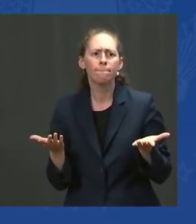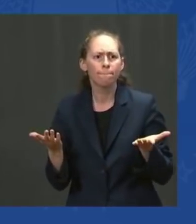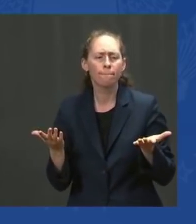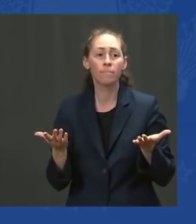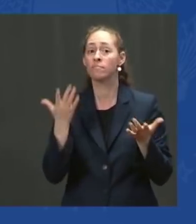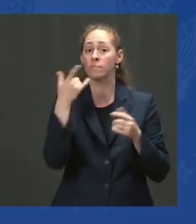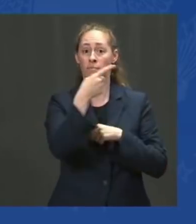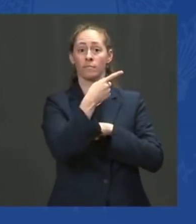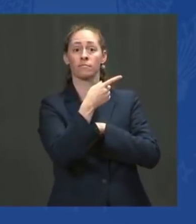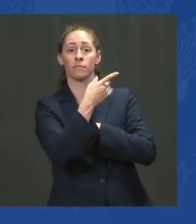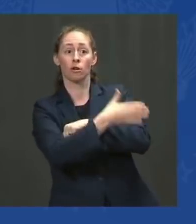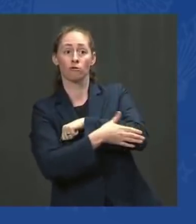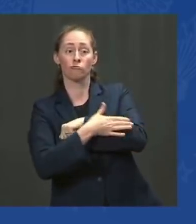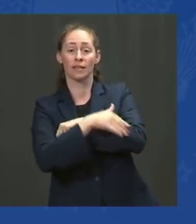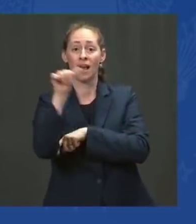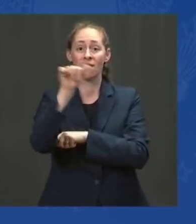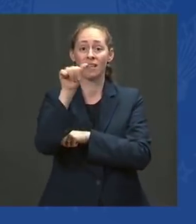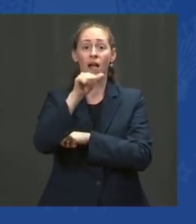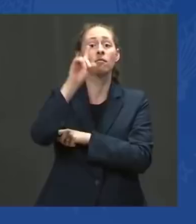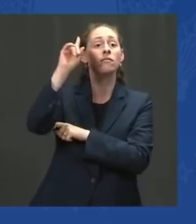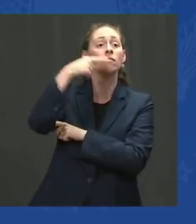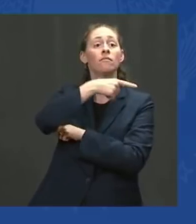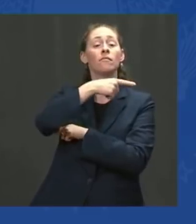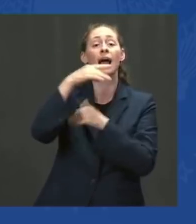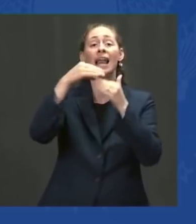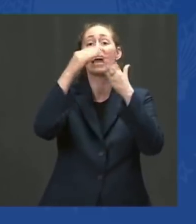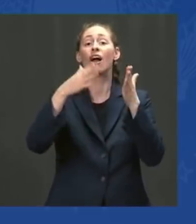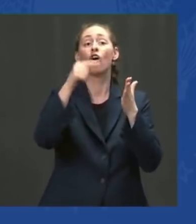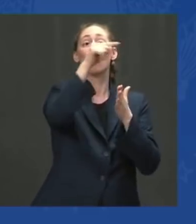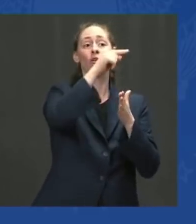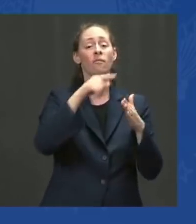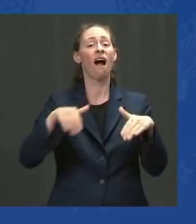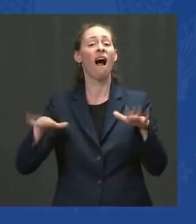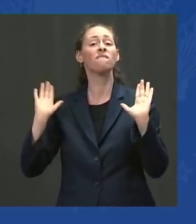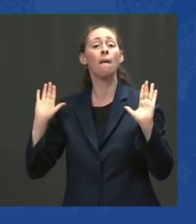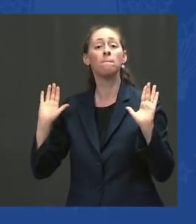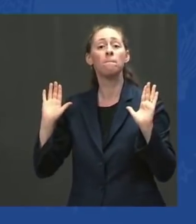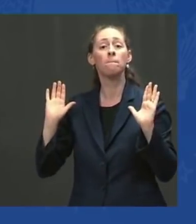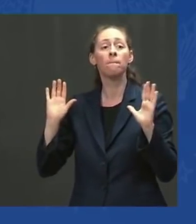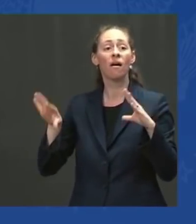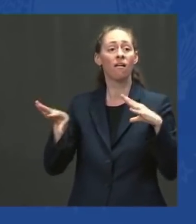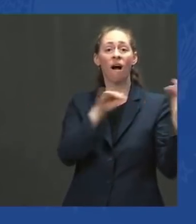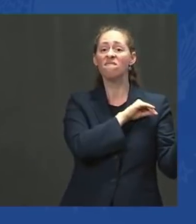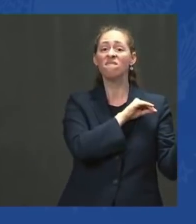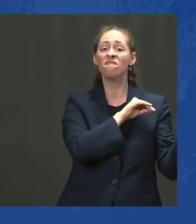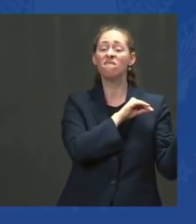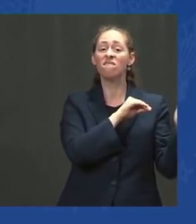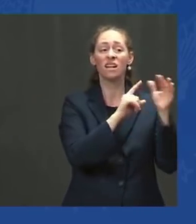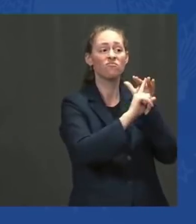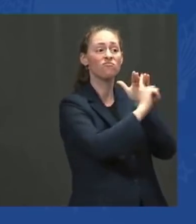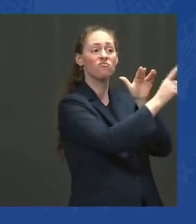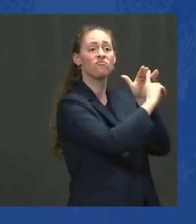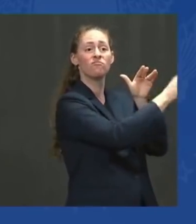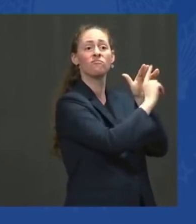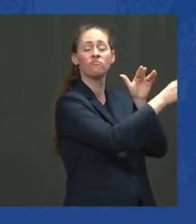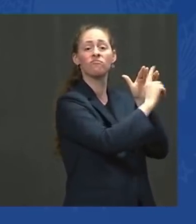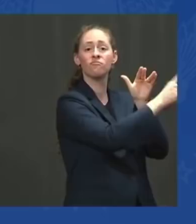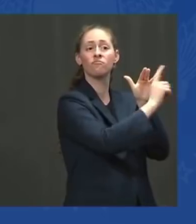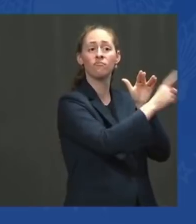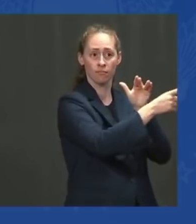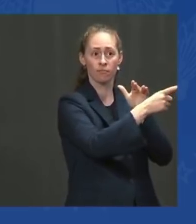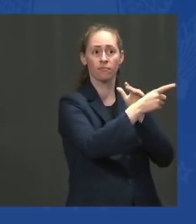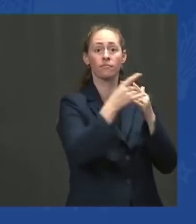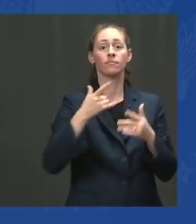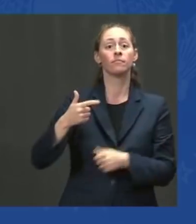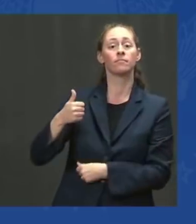至很多人很多内部的派别可能巴不得美军赶紧走他们私底下和塔利